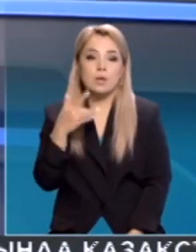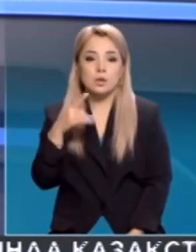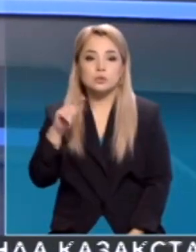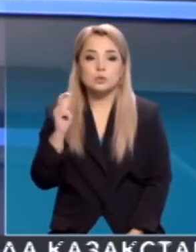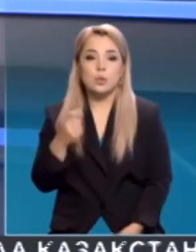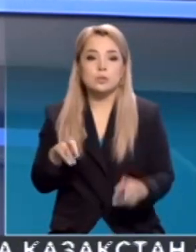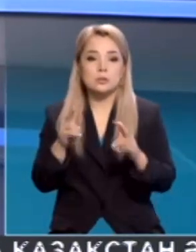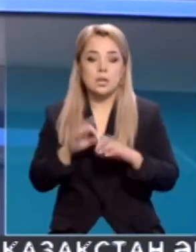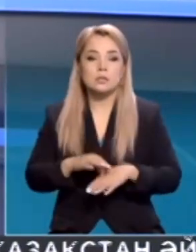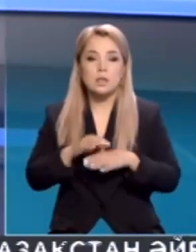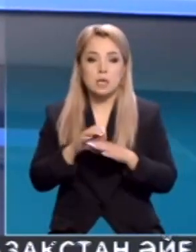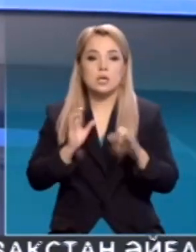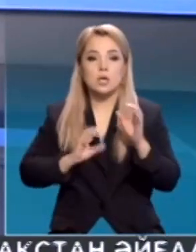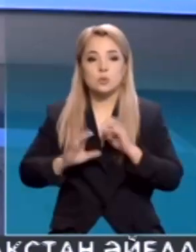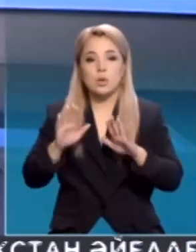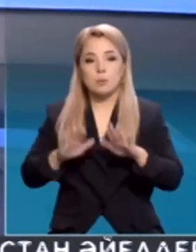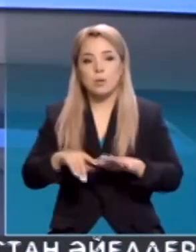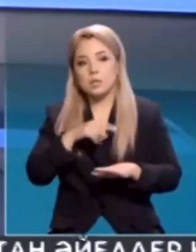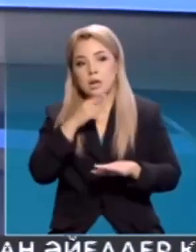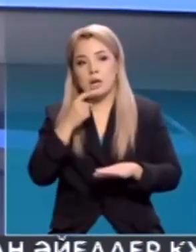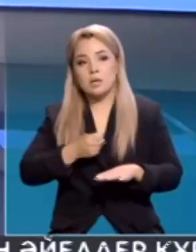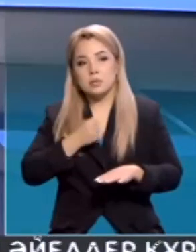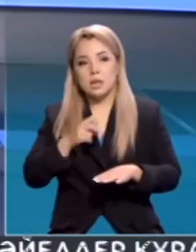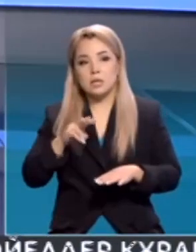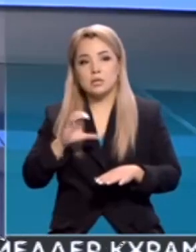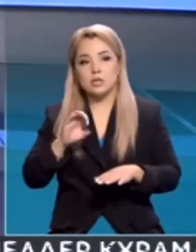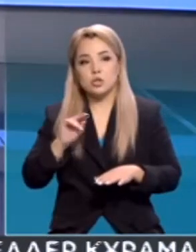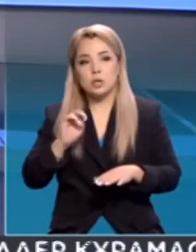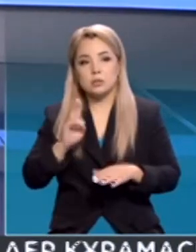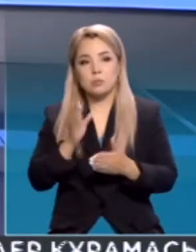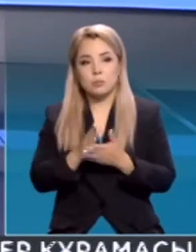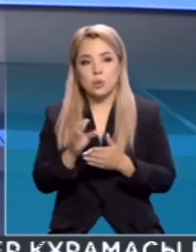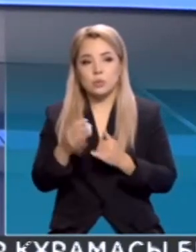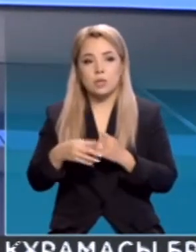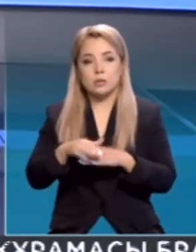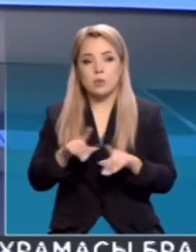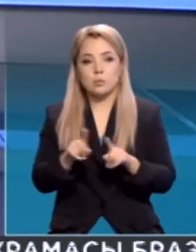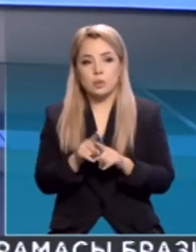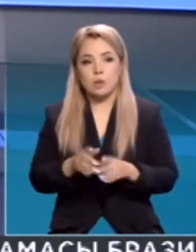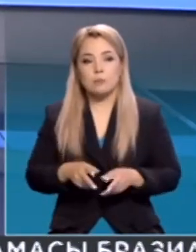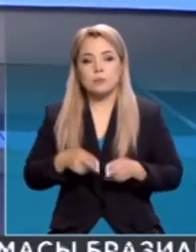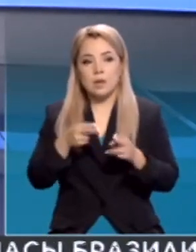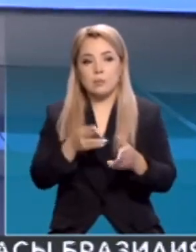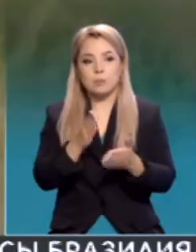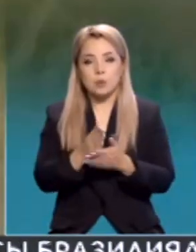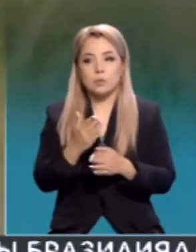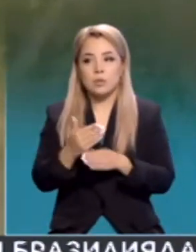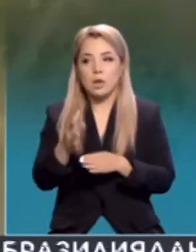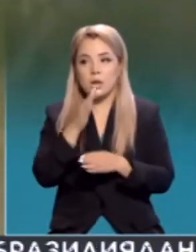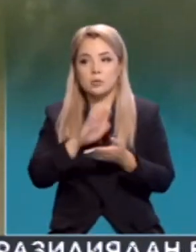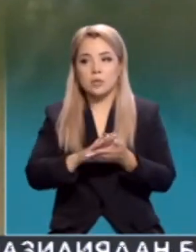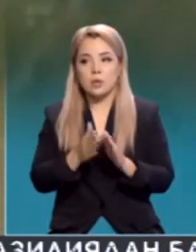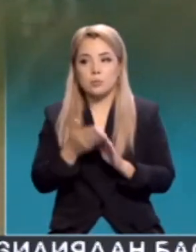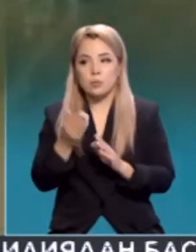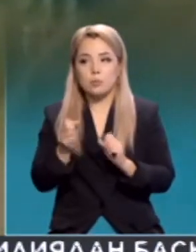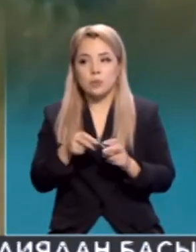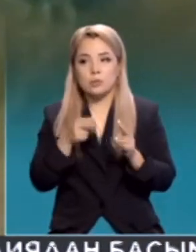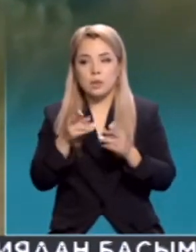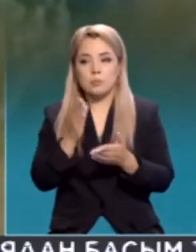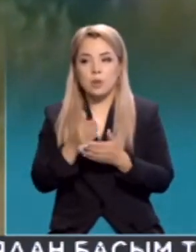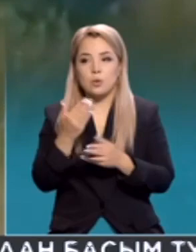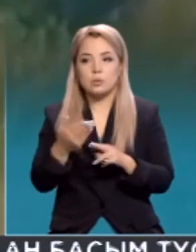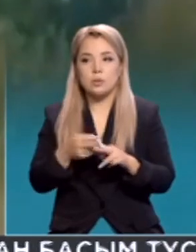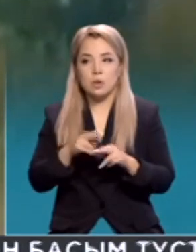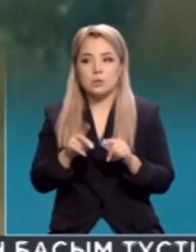соғысты зерттеу институтын дерегенше, Ресей армиясы Лисичанскіде оңтүстік бағыттан жылжып барады. Олар алдағы күндері қалаға жетуі мүмкін. Дегенмен